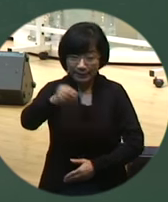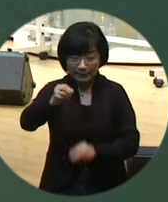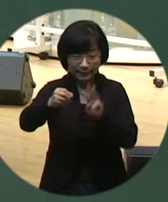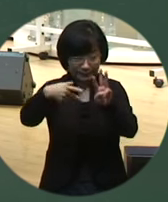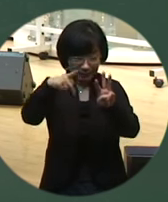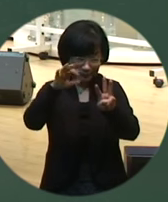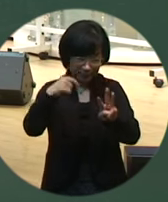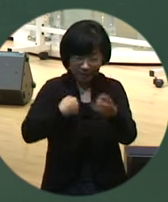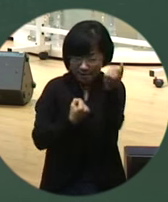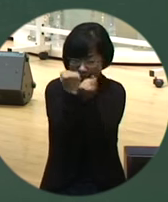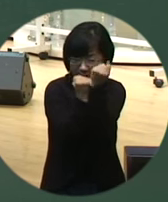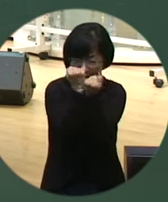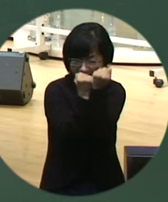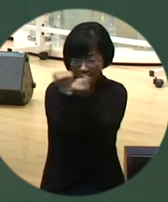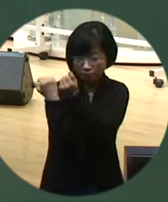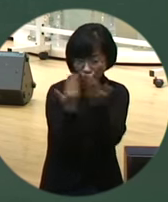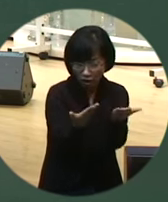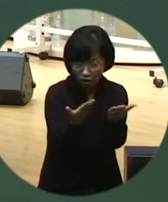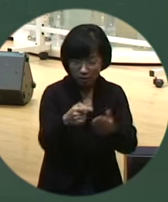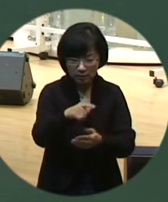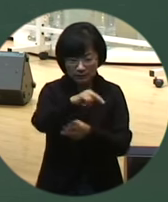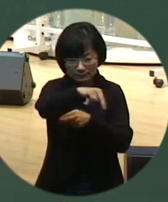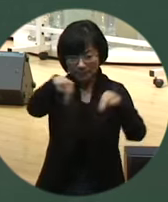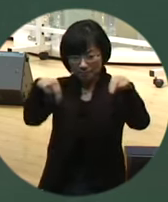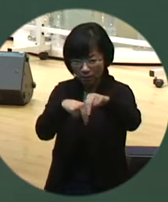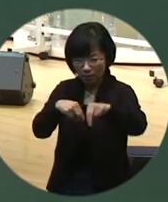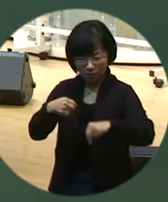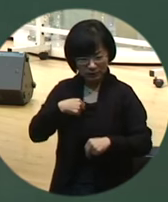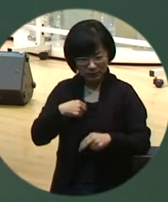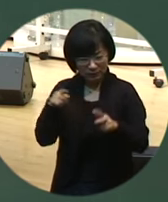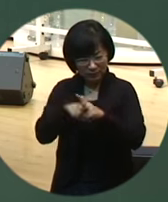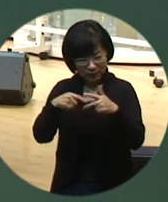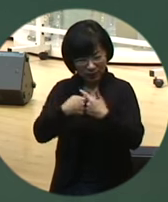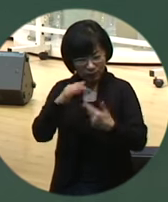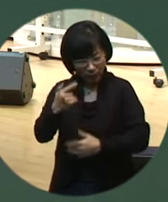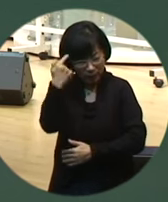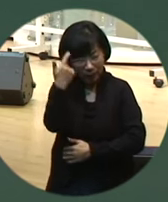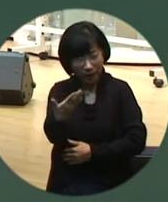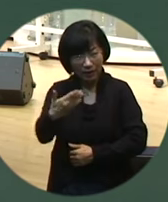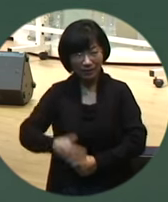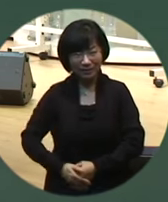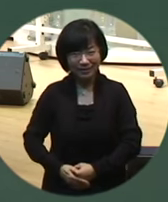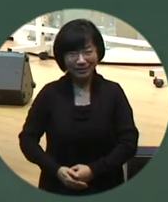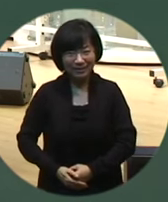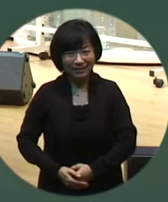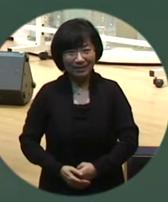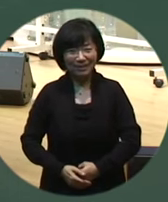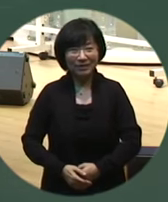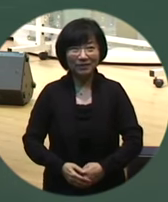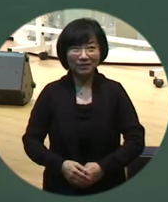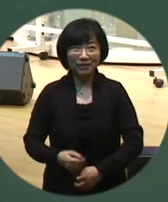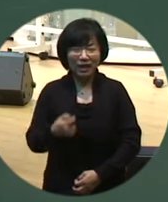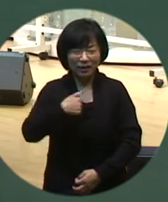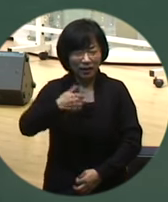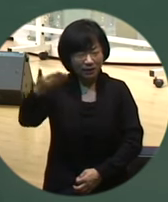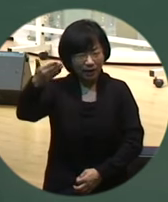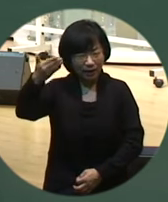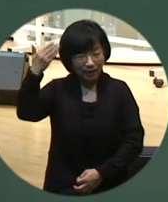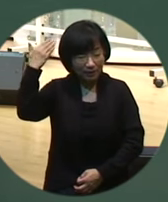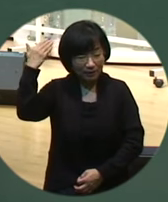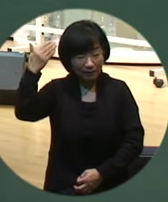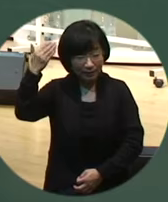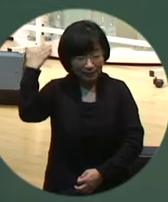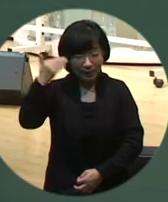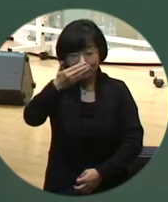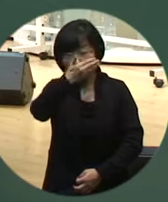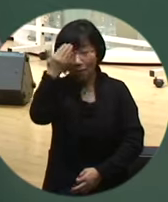fundamental problem of all people is Genesis 3. Can they understand those words? 아, 내가 실패한 게 부모 때문이다. 그래야 믿어지지. You can